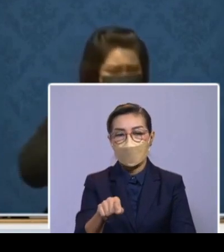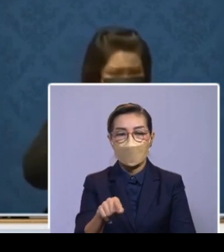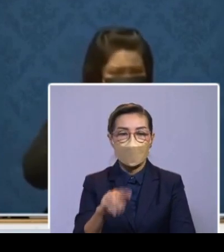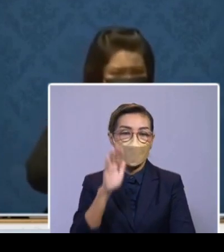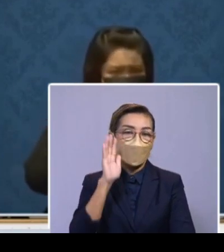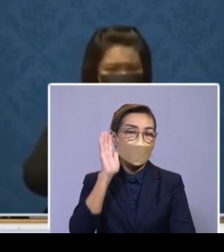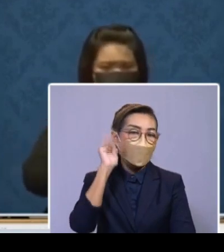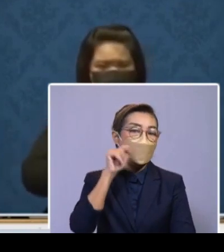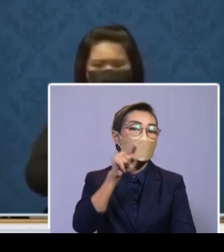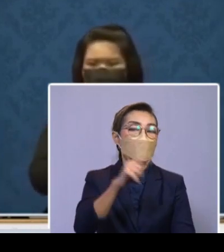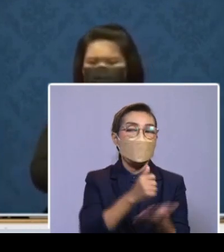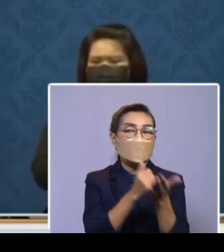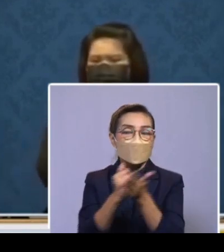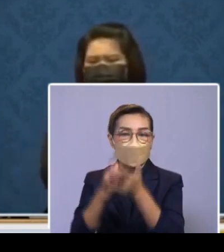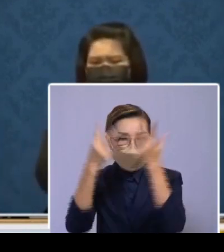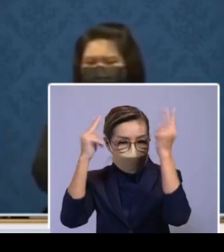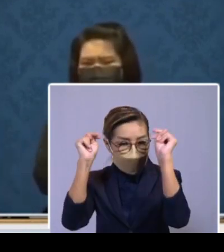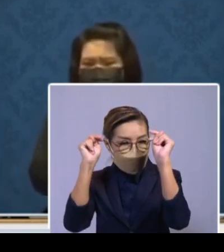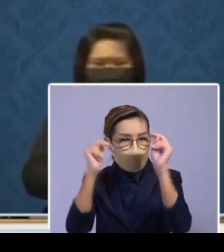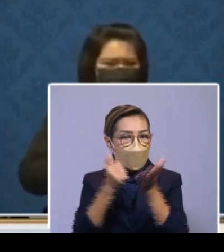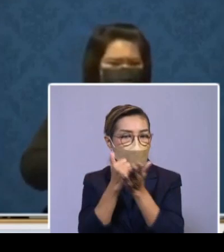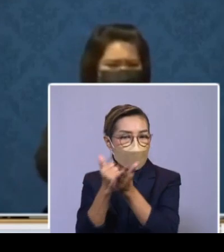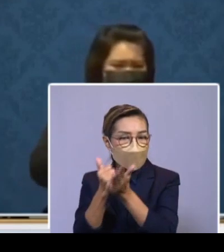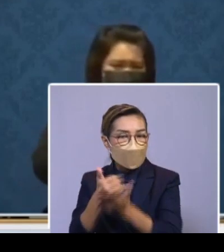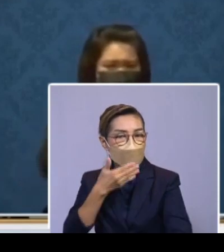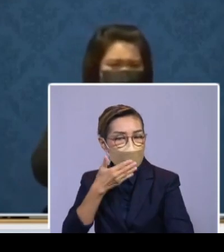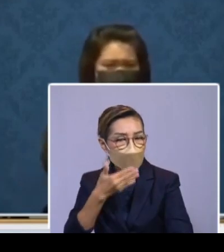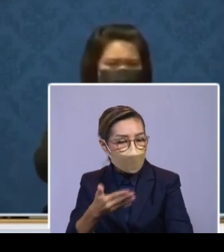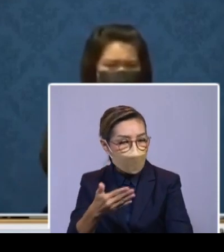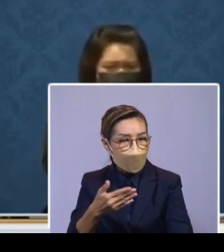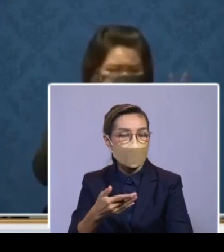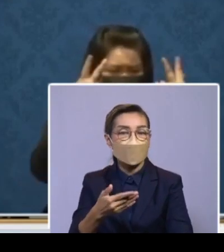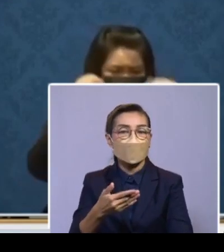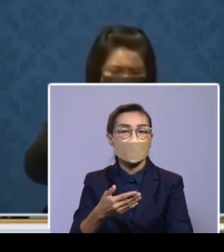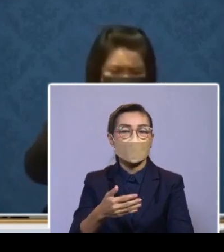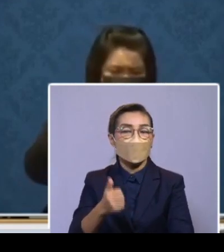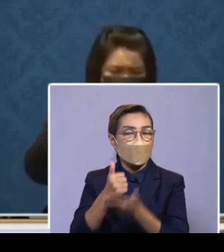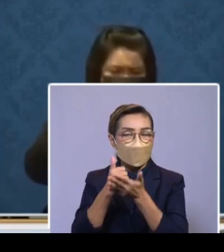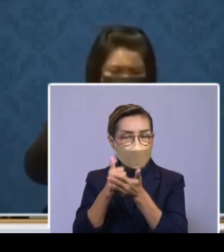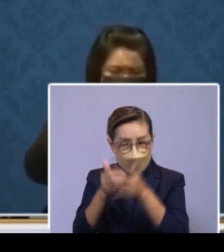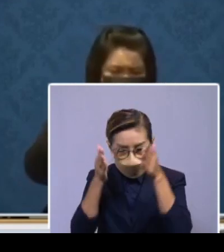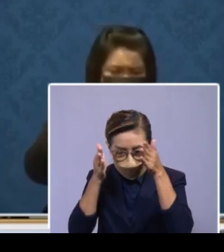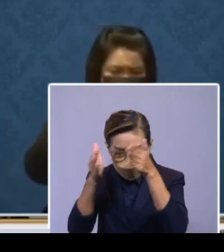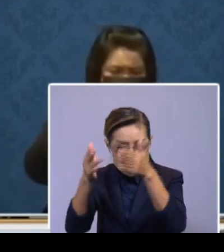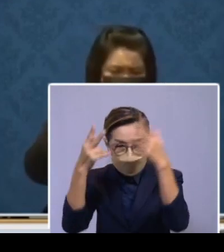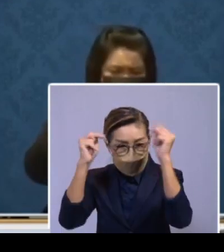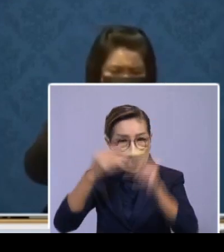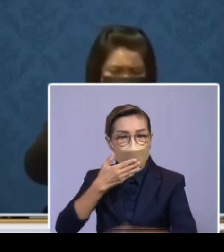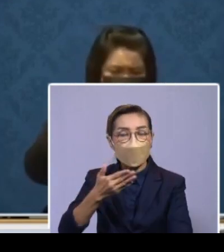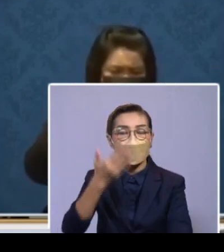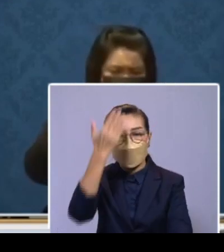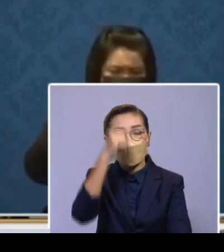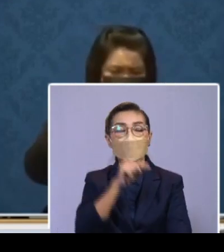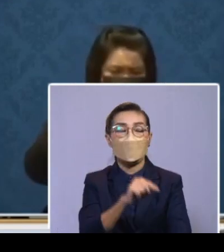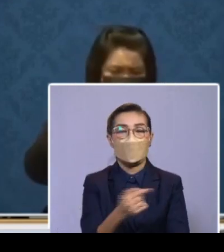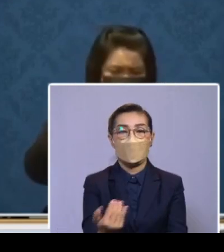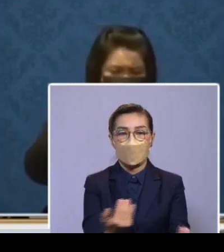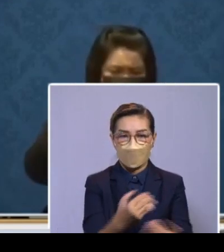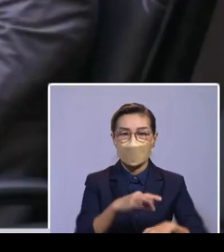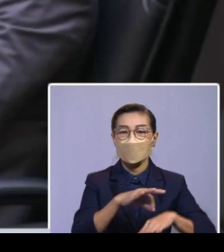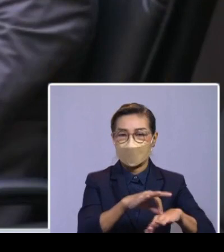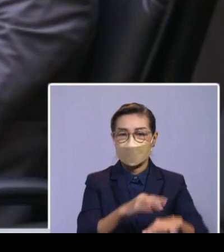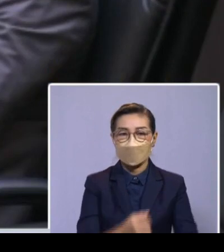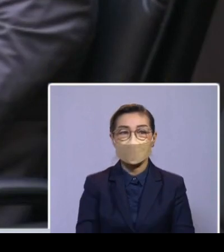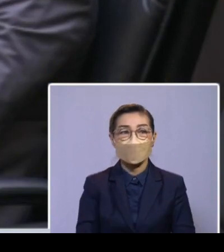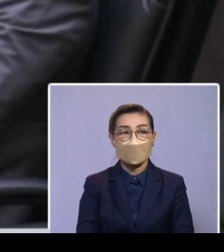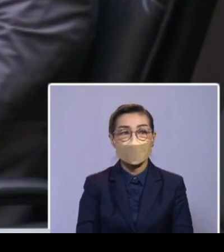งข้างๆกูช่วยพลเอกประยุทธ์จนไม่ลืมหูลืมตา ต่อมานางอมรัตน์โชคประมิตรกุลส.ส.